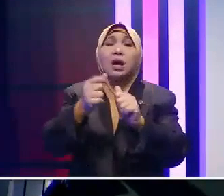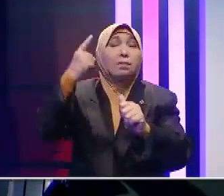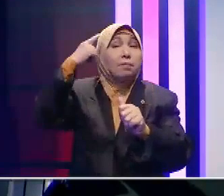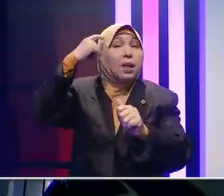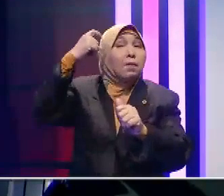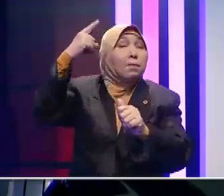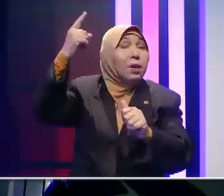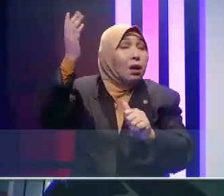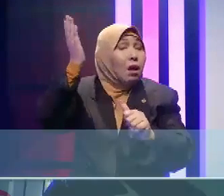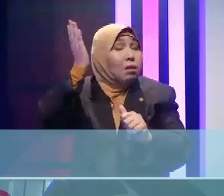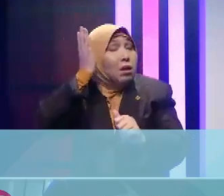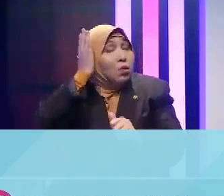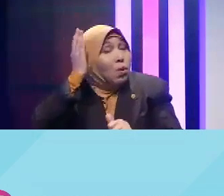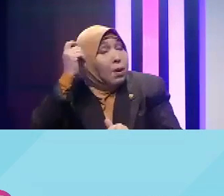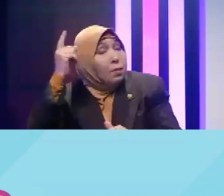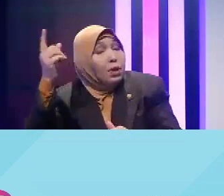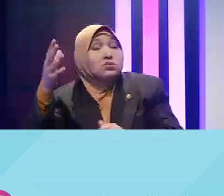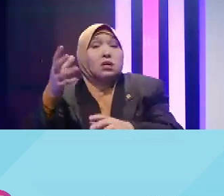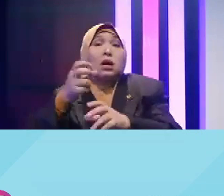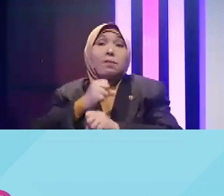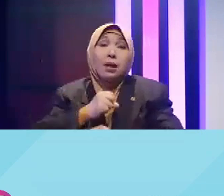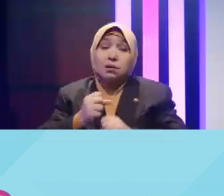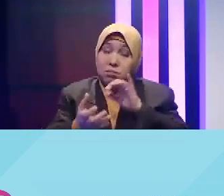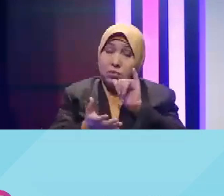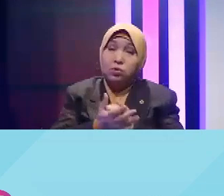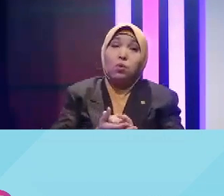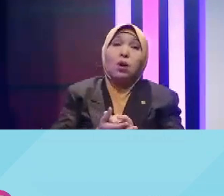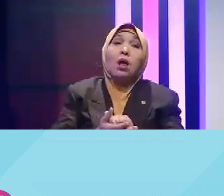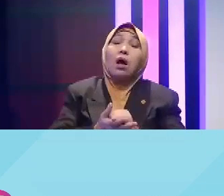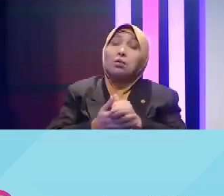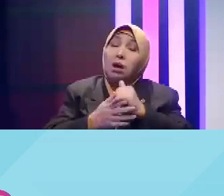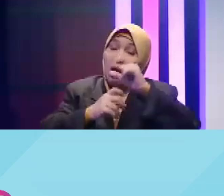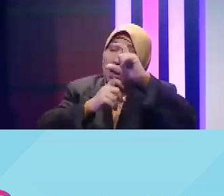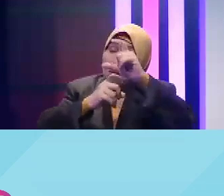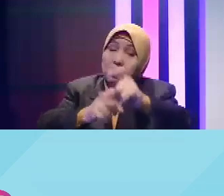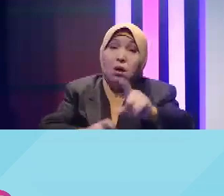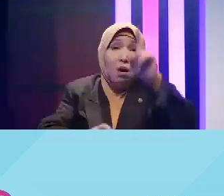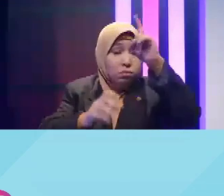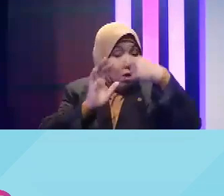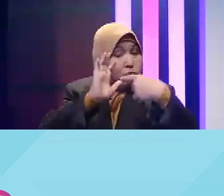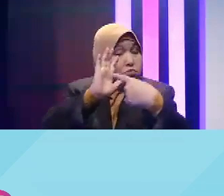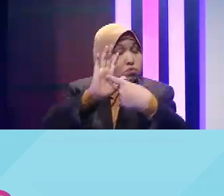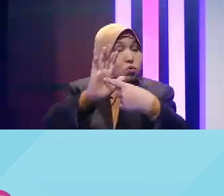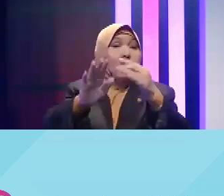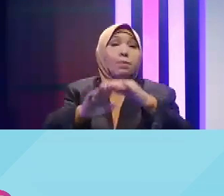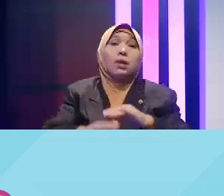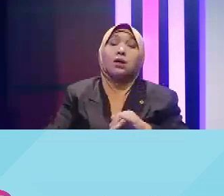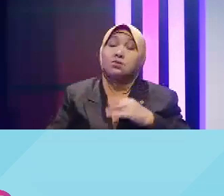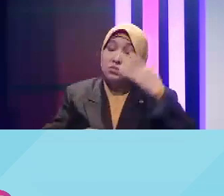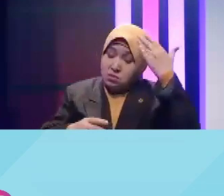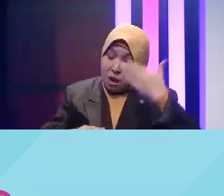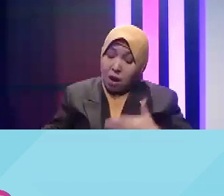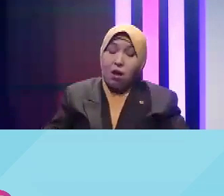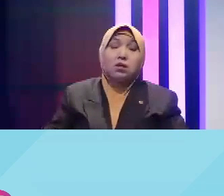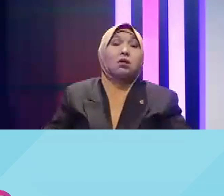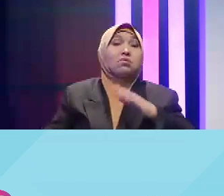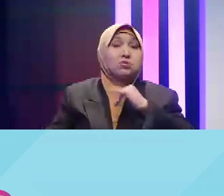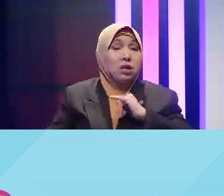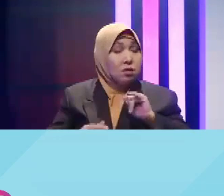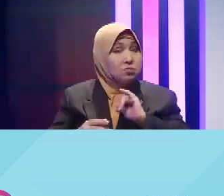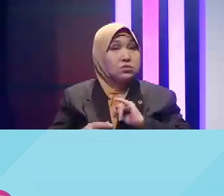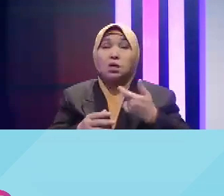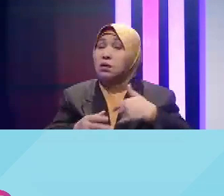antara benda-benda mukjizat Quran. Masya-Allah. Yang Allah nampakkan pada diri saya di awal-awal pengislaman, yang saya rasa benda ni